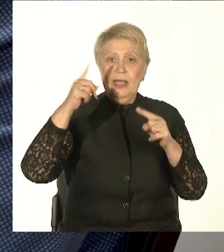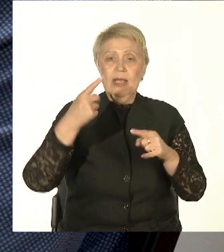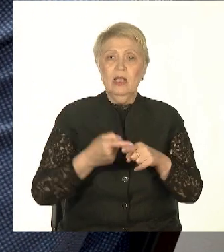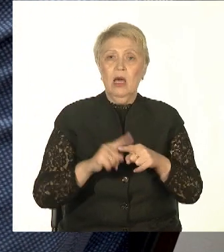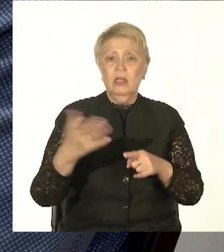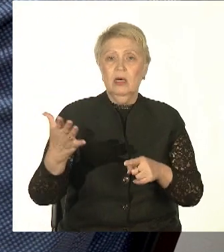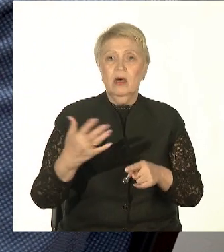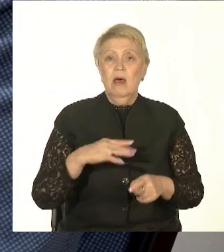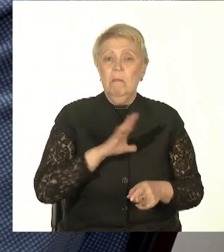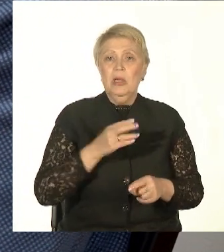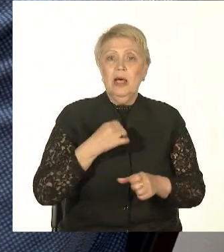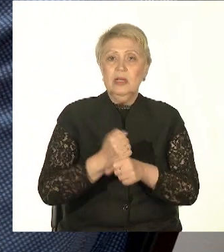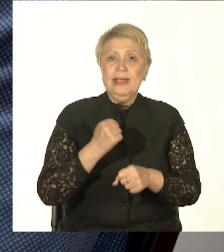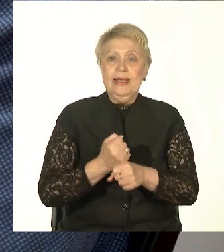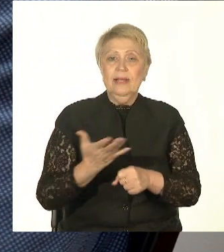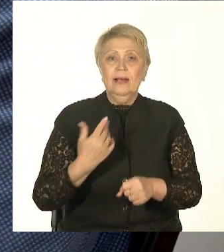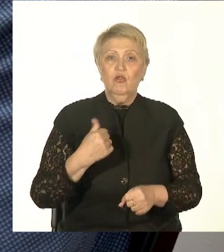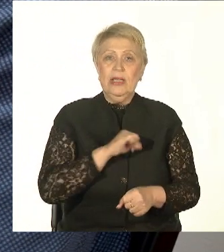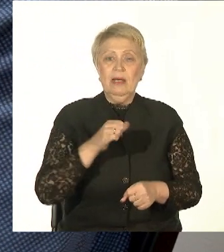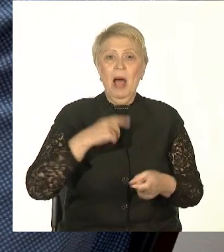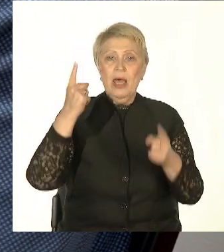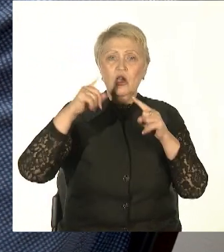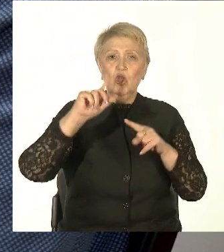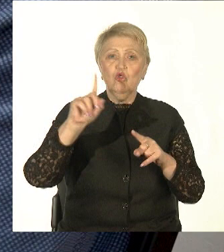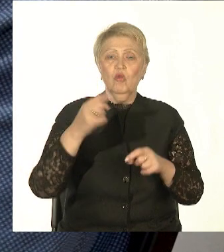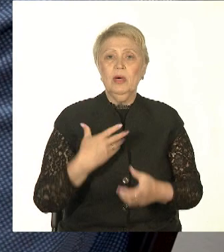почему так было сделано, это сама идея, чтобы